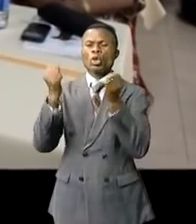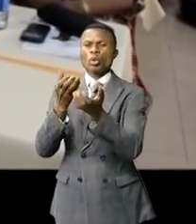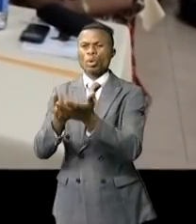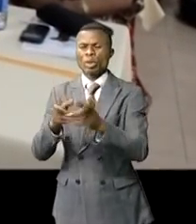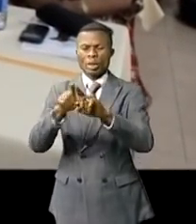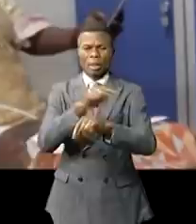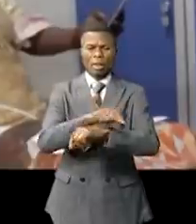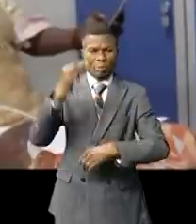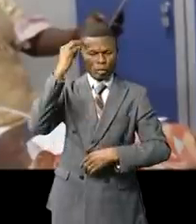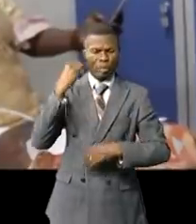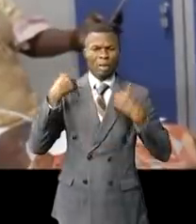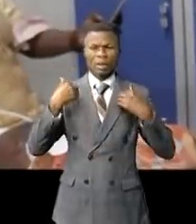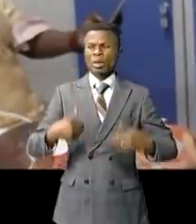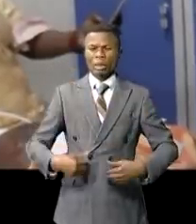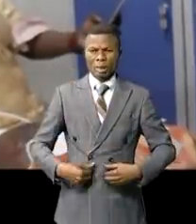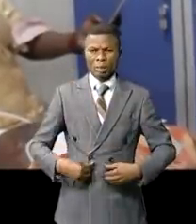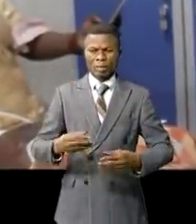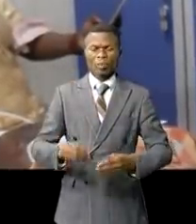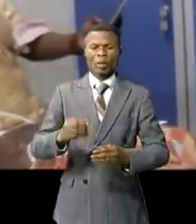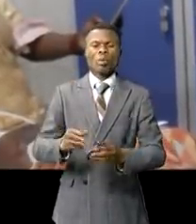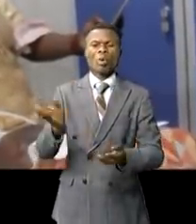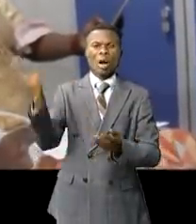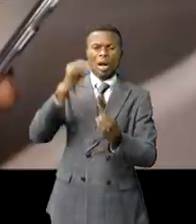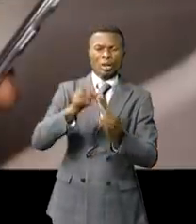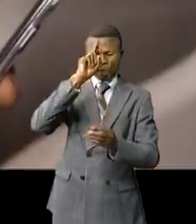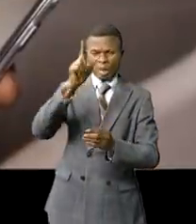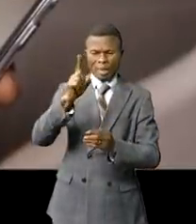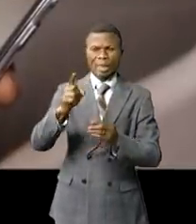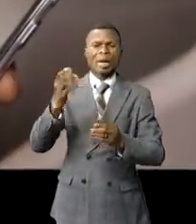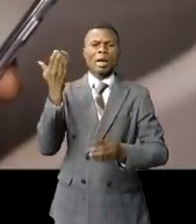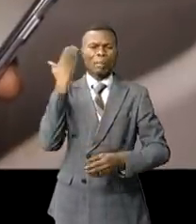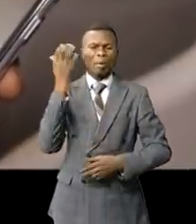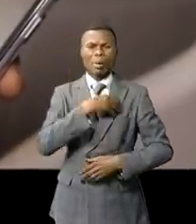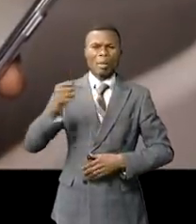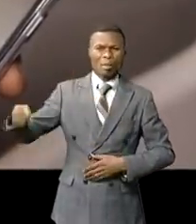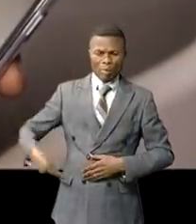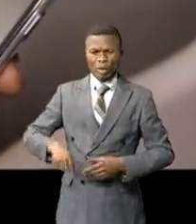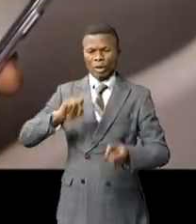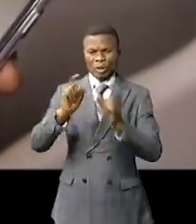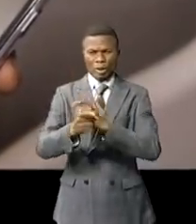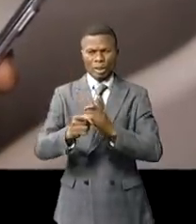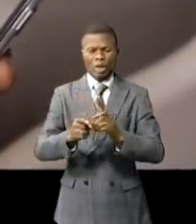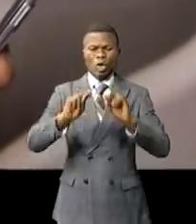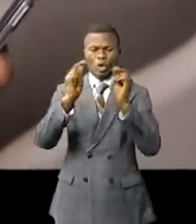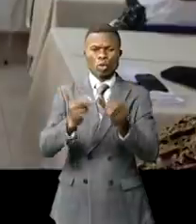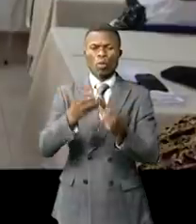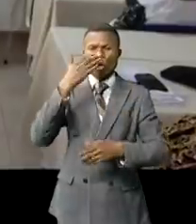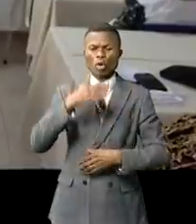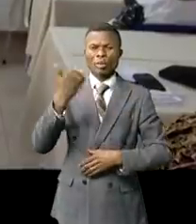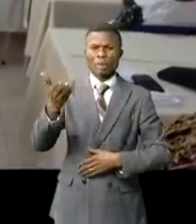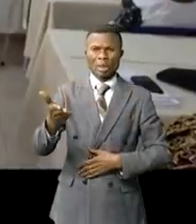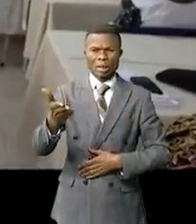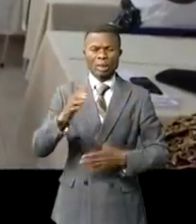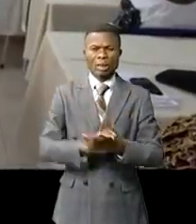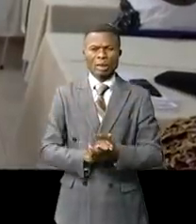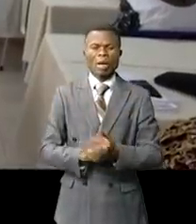le ministère de la Santé pour la remise à niveau du personnel soignant et la modernisation des structures de soins de santé.